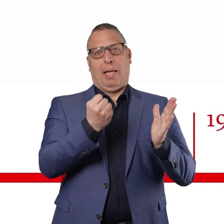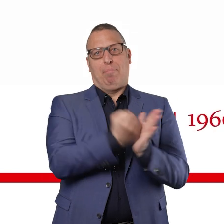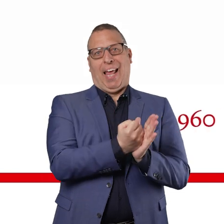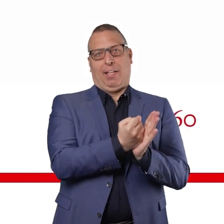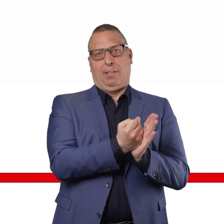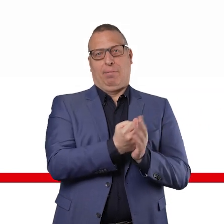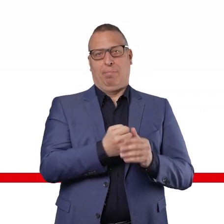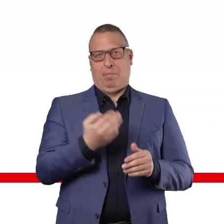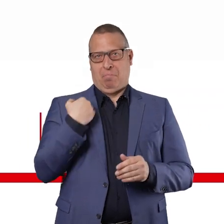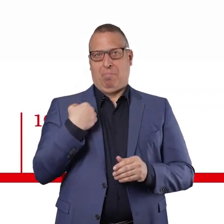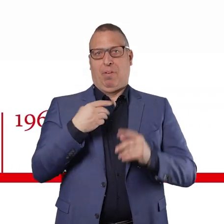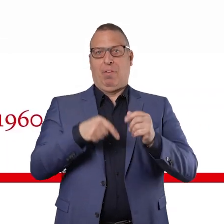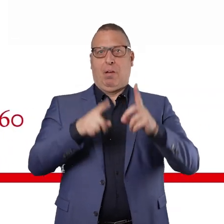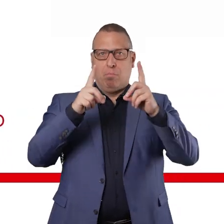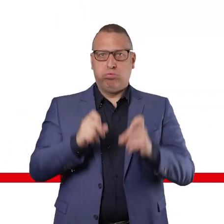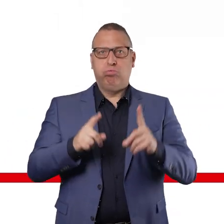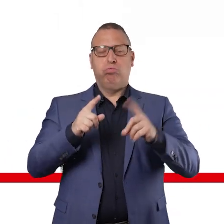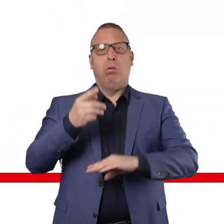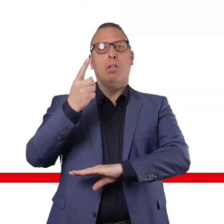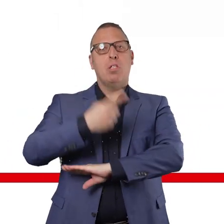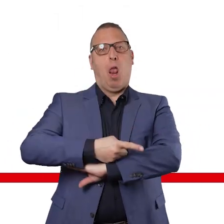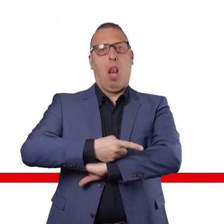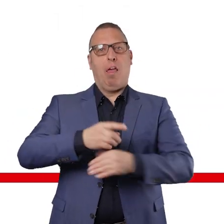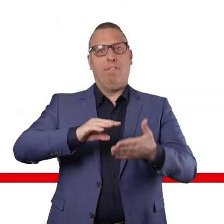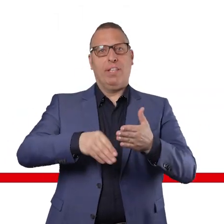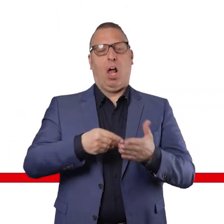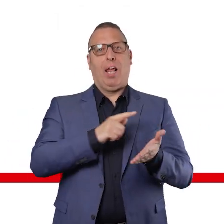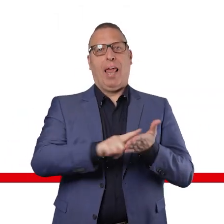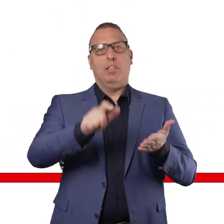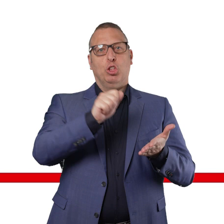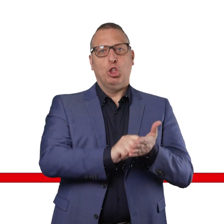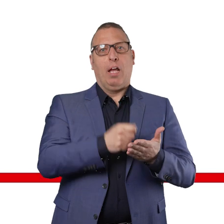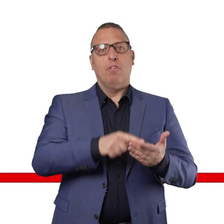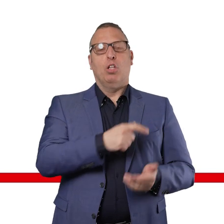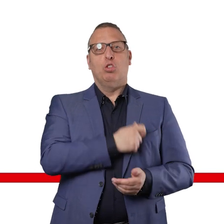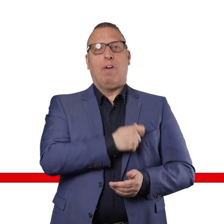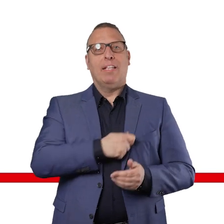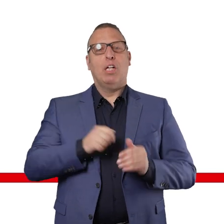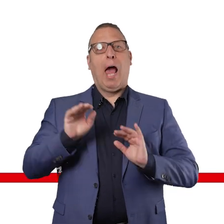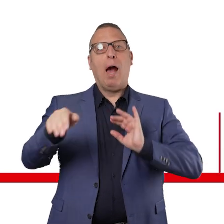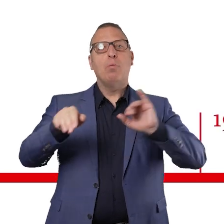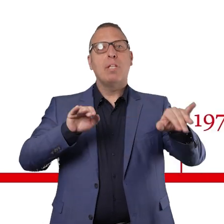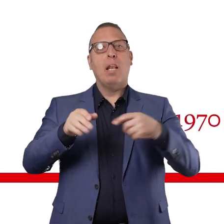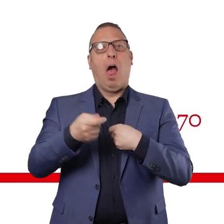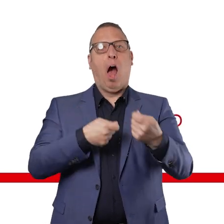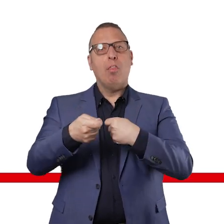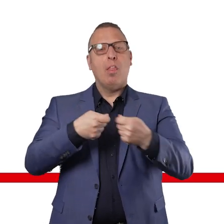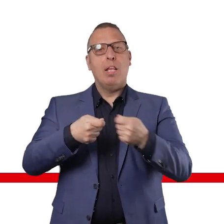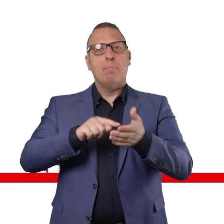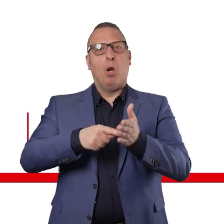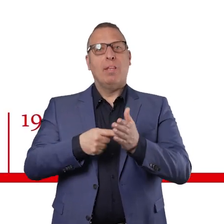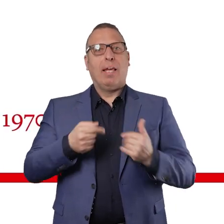maßgeblich geprägt. Seit dem Inkrafttreten des Zollvertrags ist Liechtenstein über die schweizerische Außenhandelspolitik in